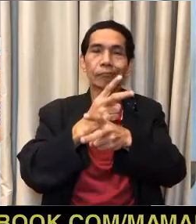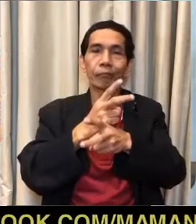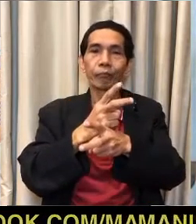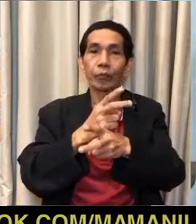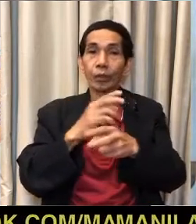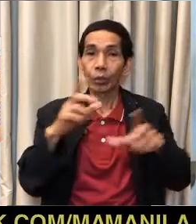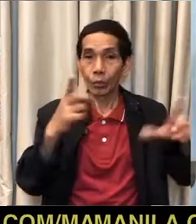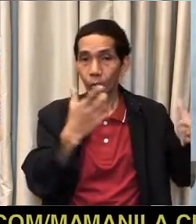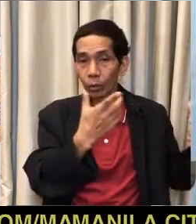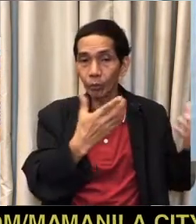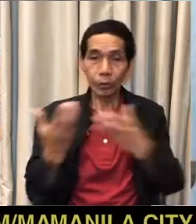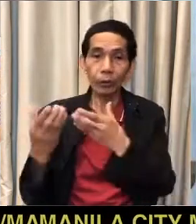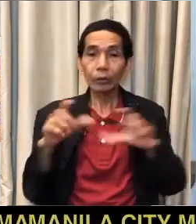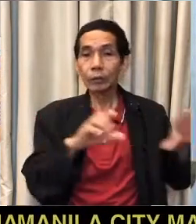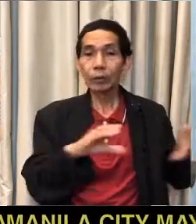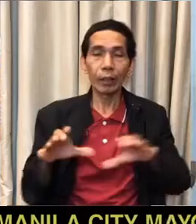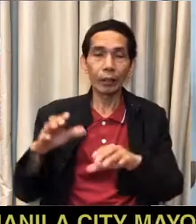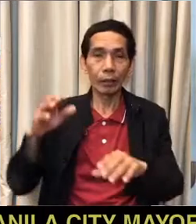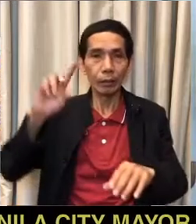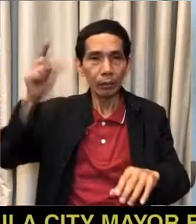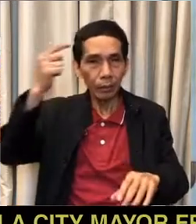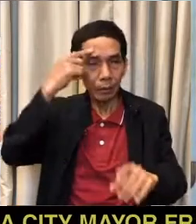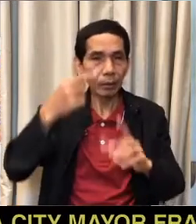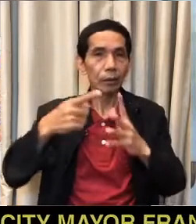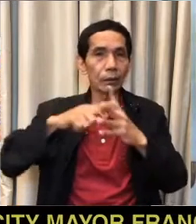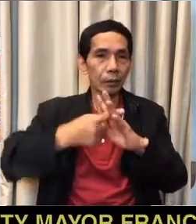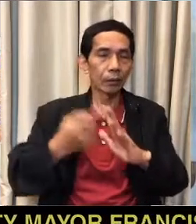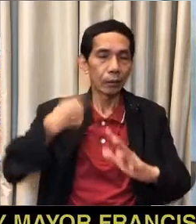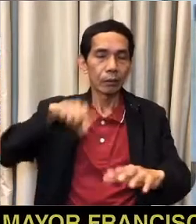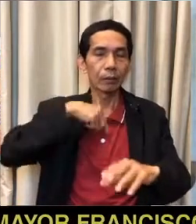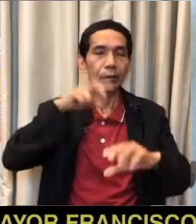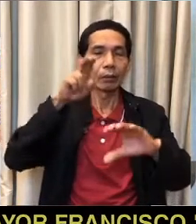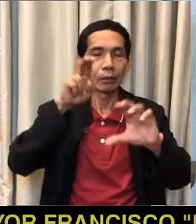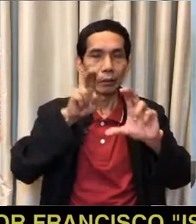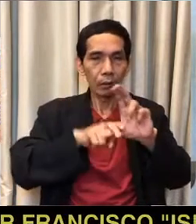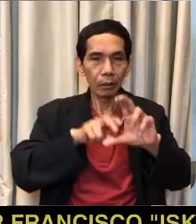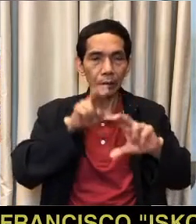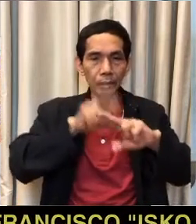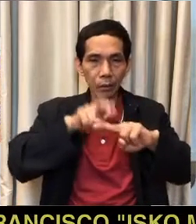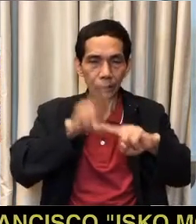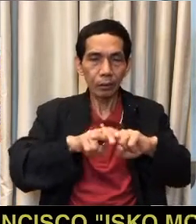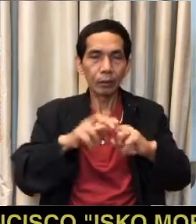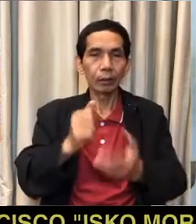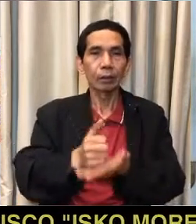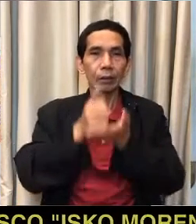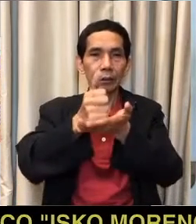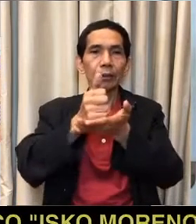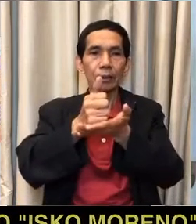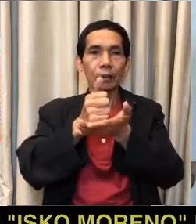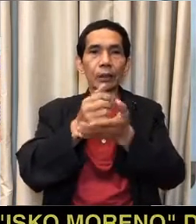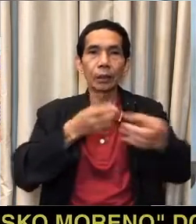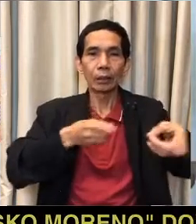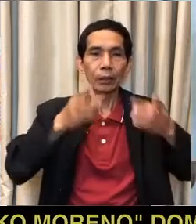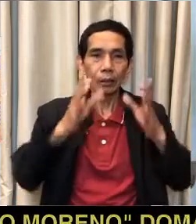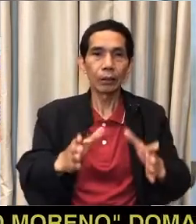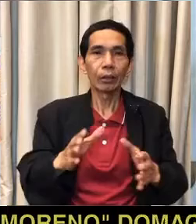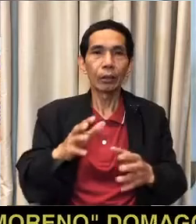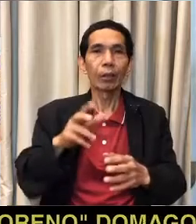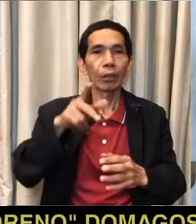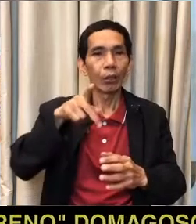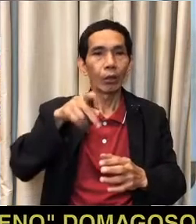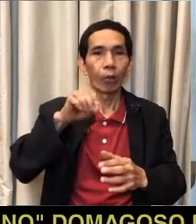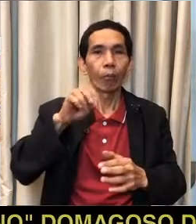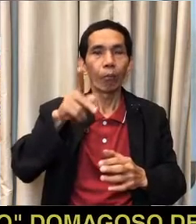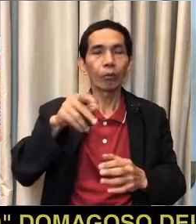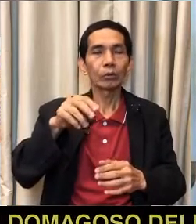may ginagawa ba ang tama lang? Eh, simula po nung naupo tayo, sa tulong po ni Director Pox